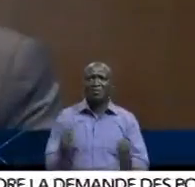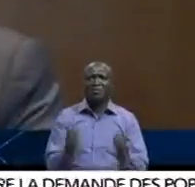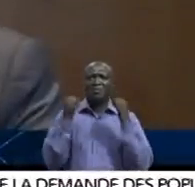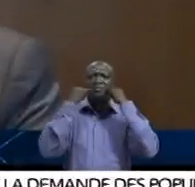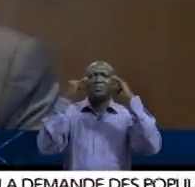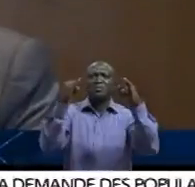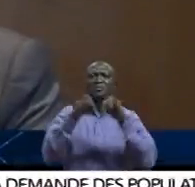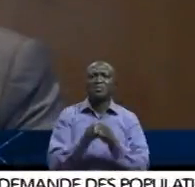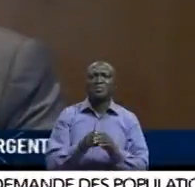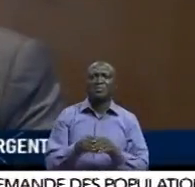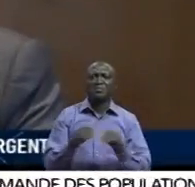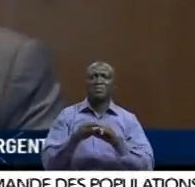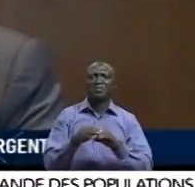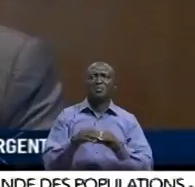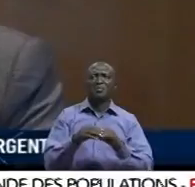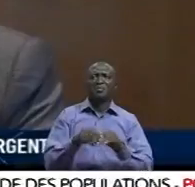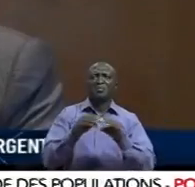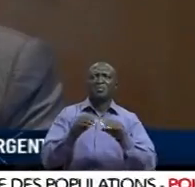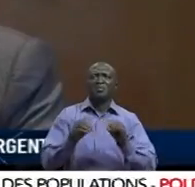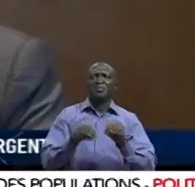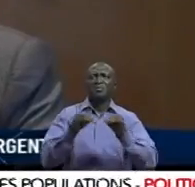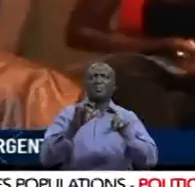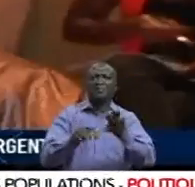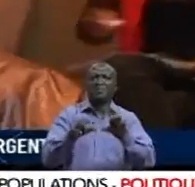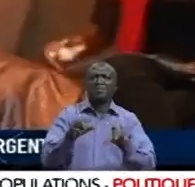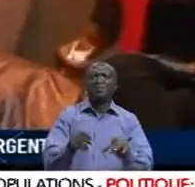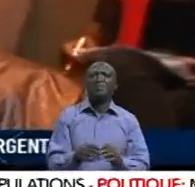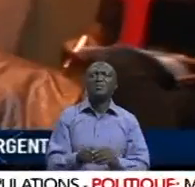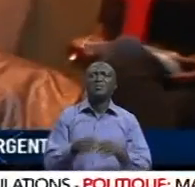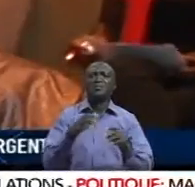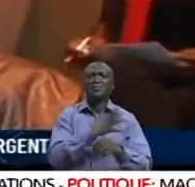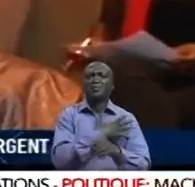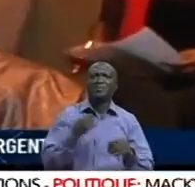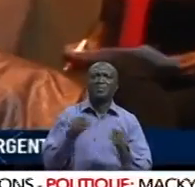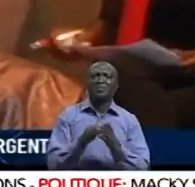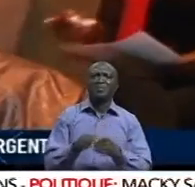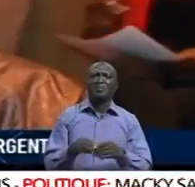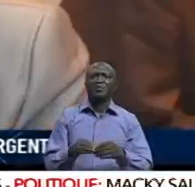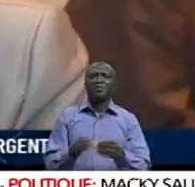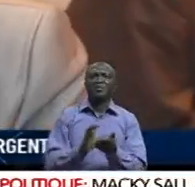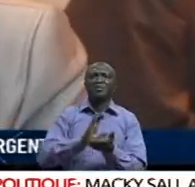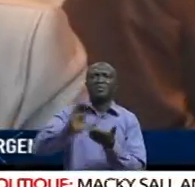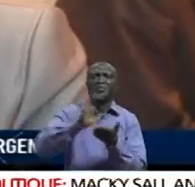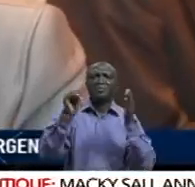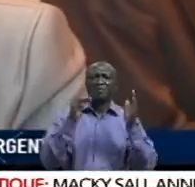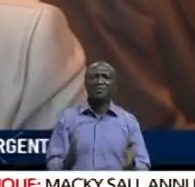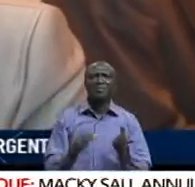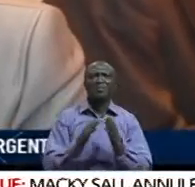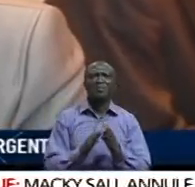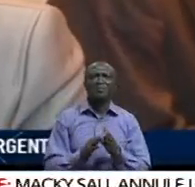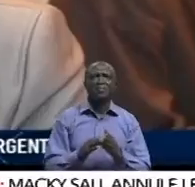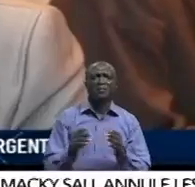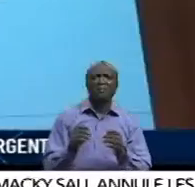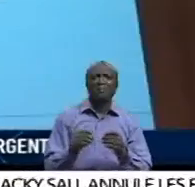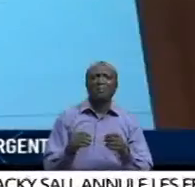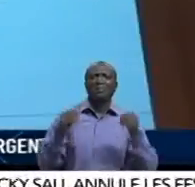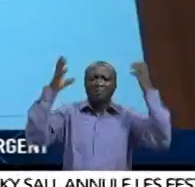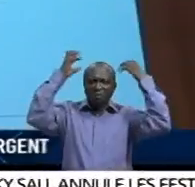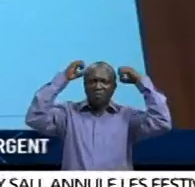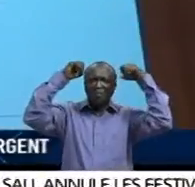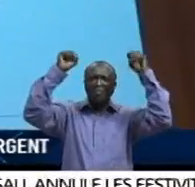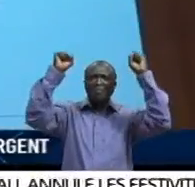d'ordonnateurs et de comptablees Mesdames et Messieurs nous avons engagé des réformes d'une grande envergure son Excellence le